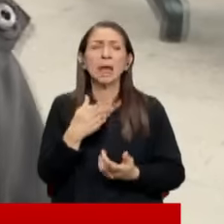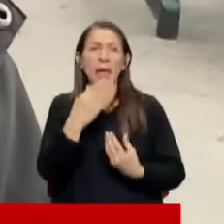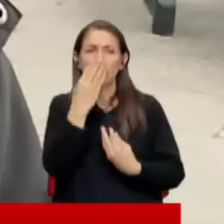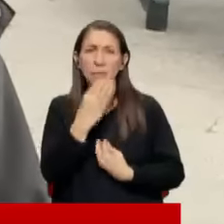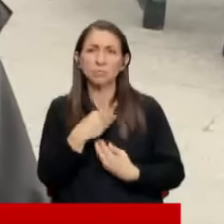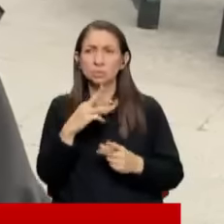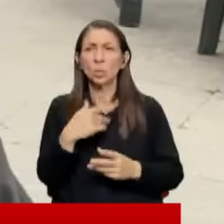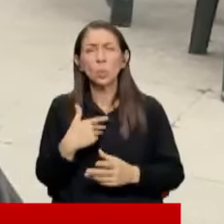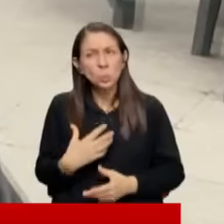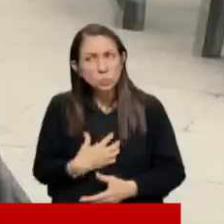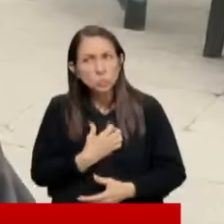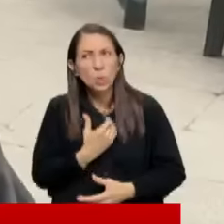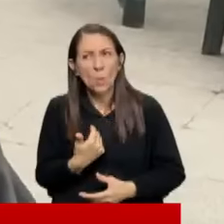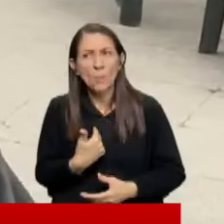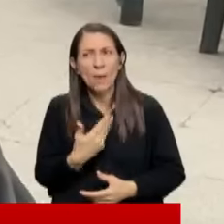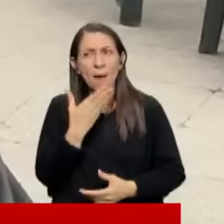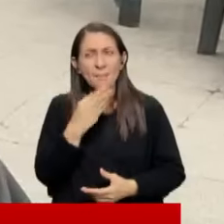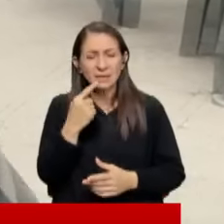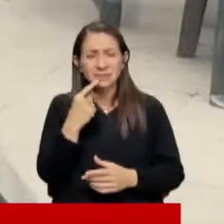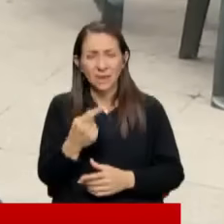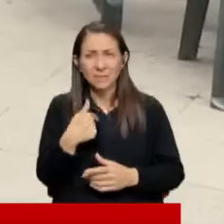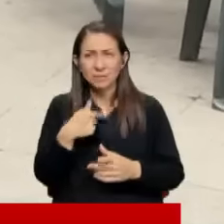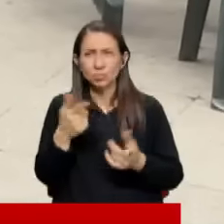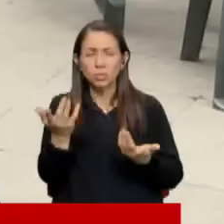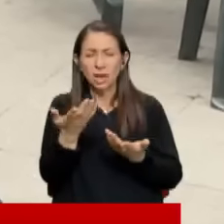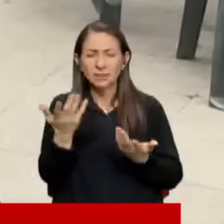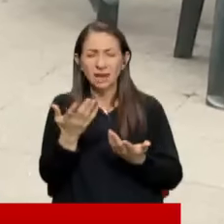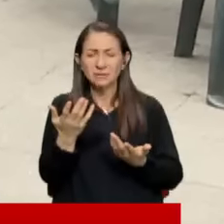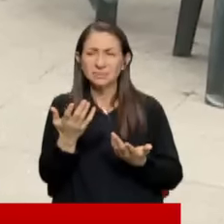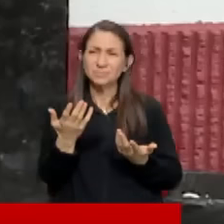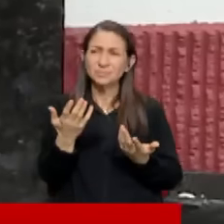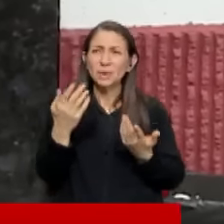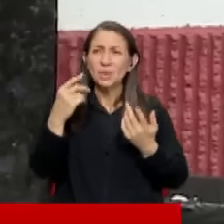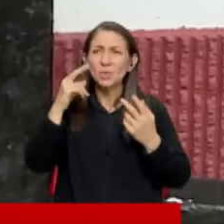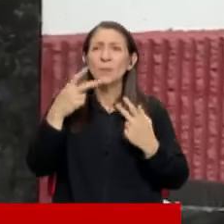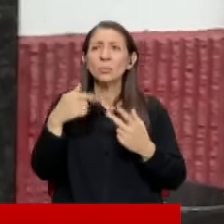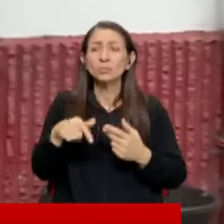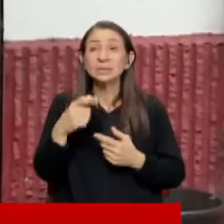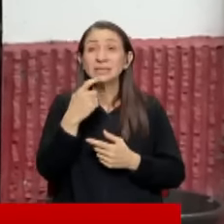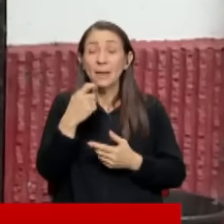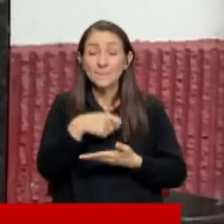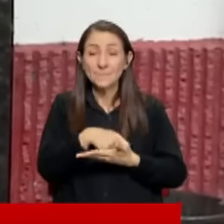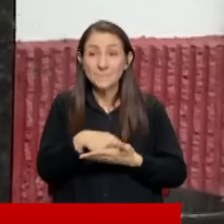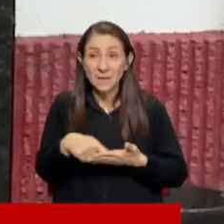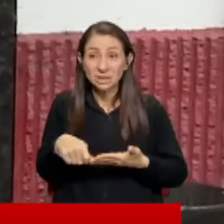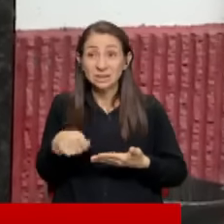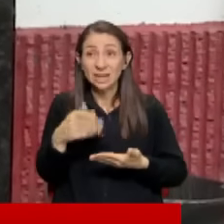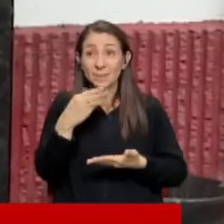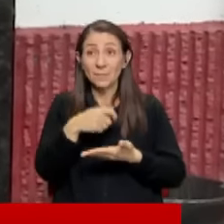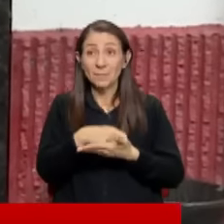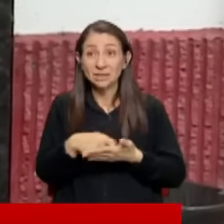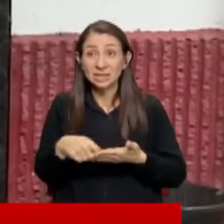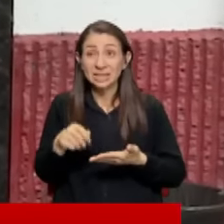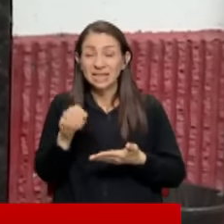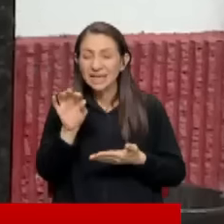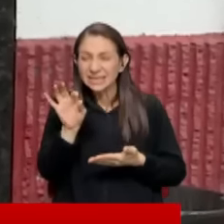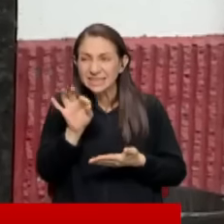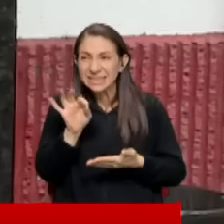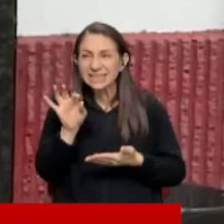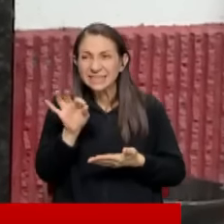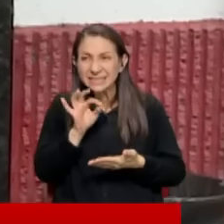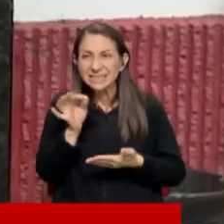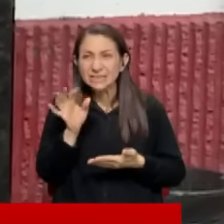bizlere. Ağrımıza gidiyor yani. Emekliyiz diye bizi yani bu kadar bizi hor görmesinler. Bu sene zaten biz maaşımız, emekli maaşını cımbız cımbız